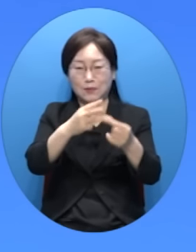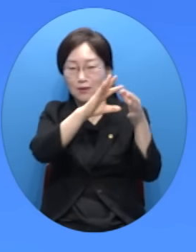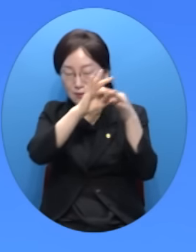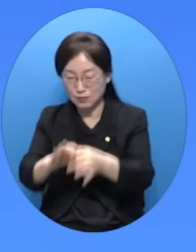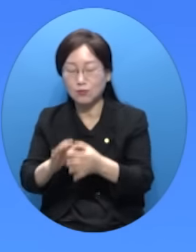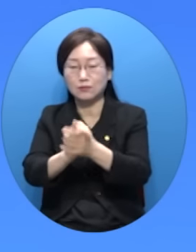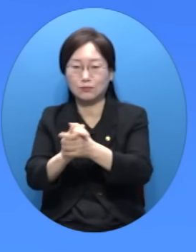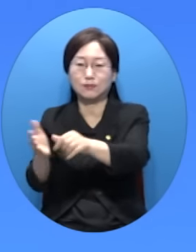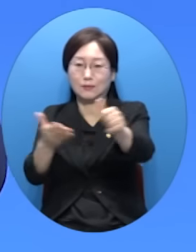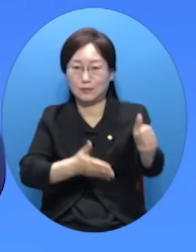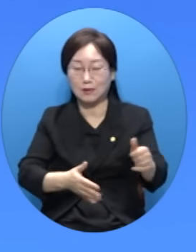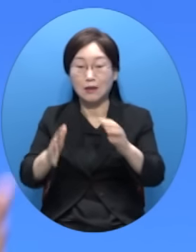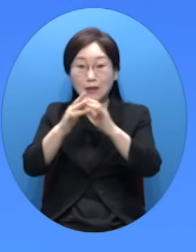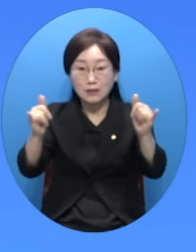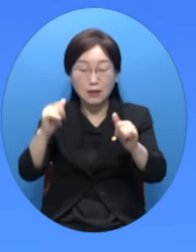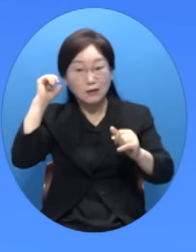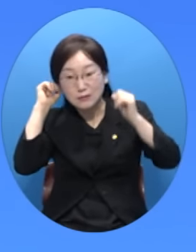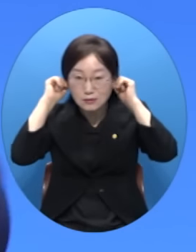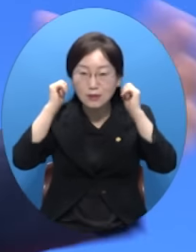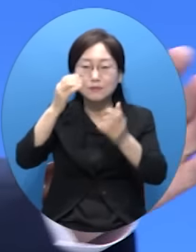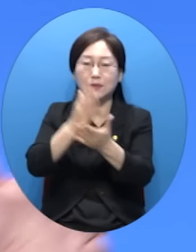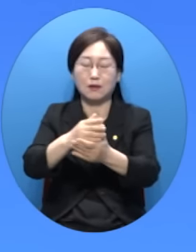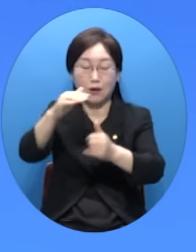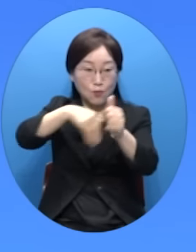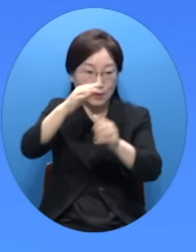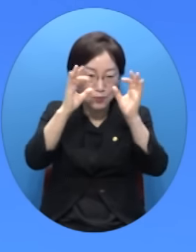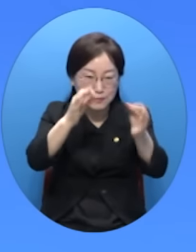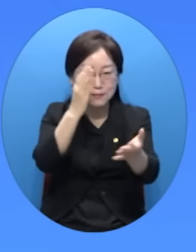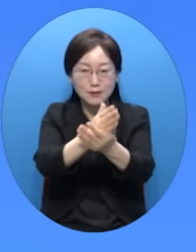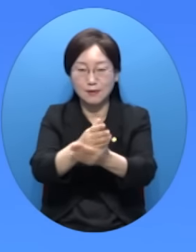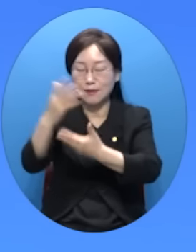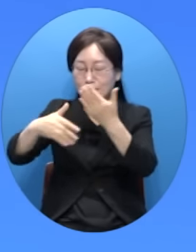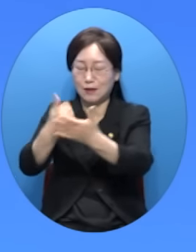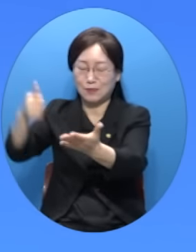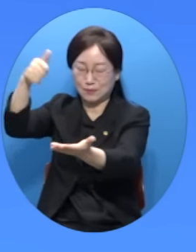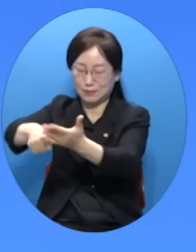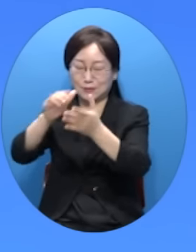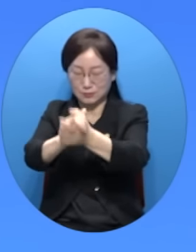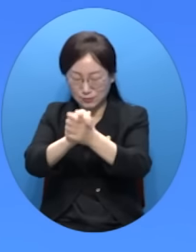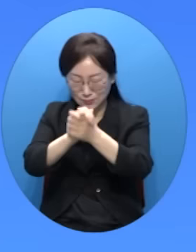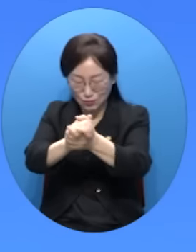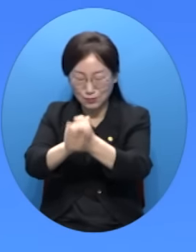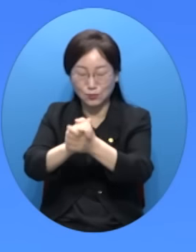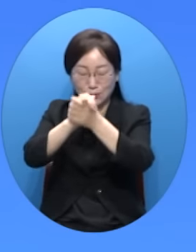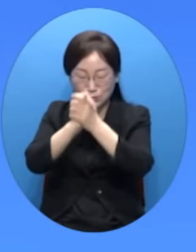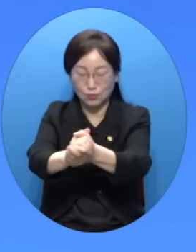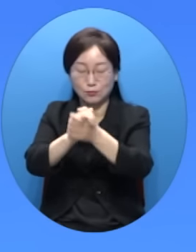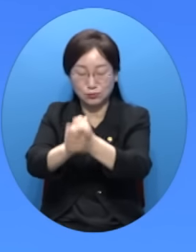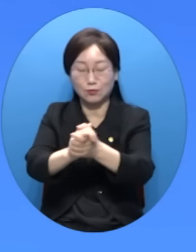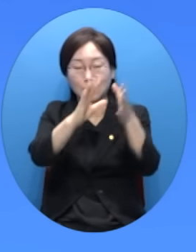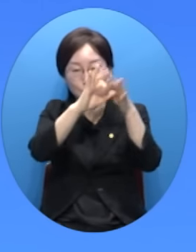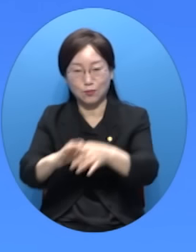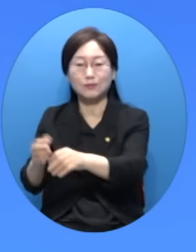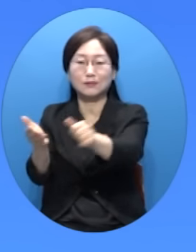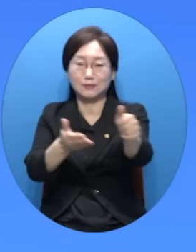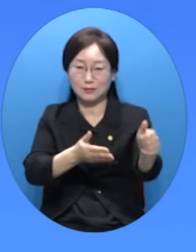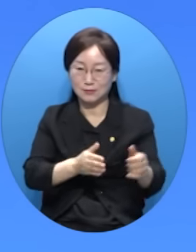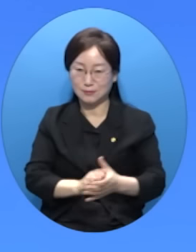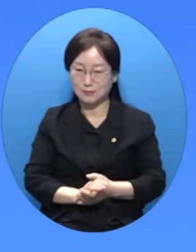기도인 것입니다. 사람의 얘기를 듣지 말고 환경을 바라보지 말고 하나님께 엎드려 기도하고 또 기도하고 또 기도하는 여러분 되길